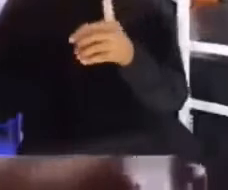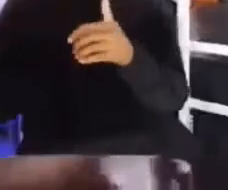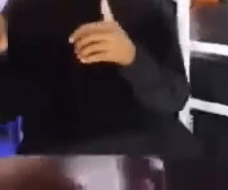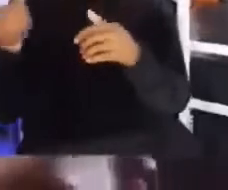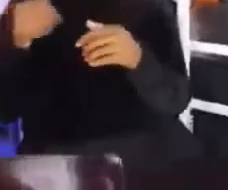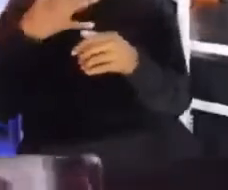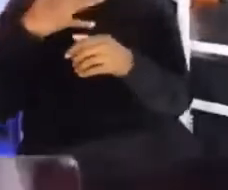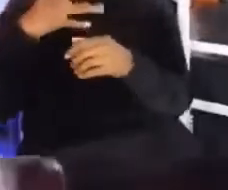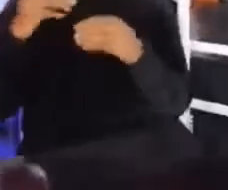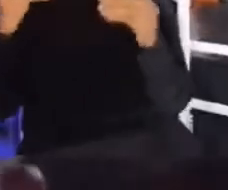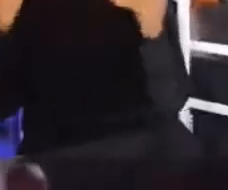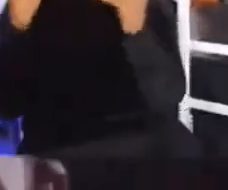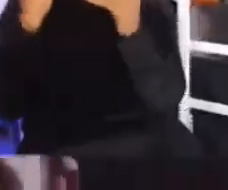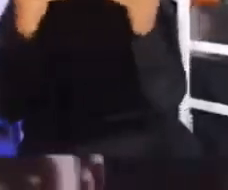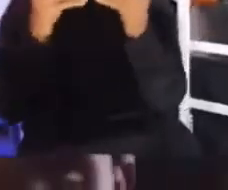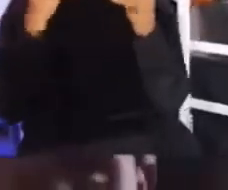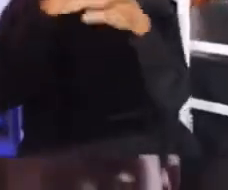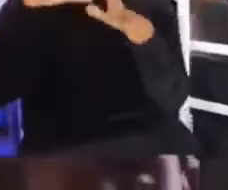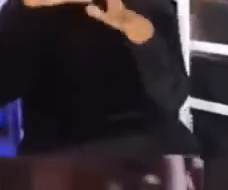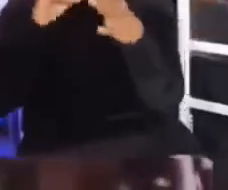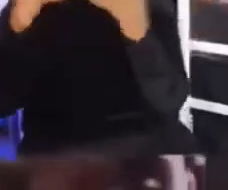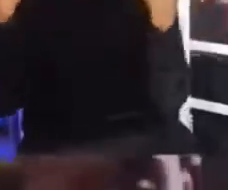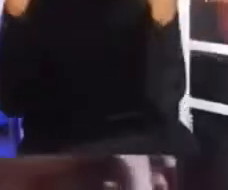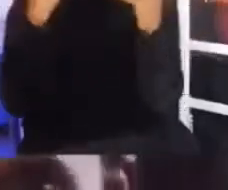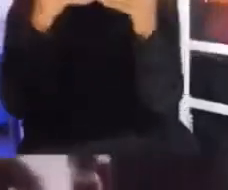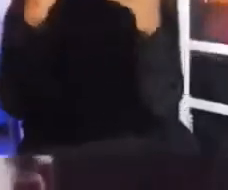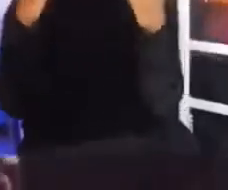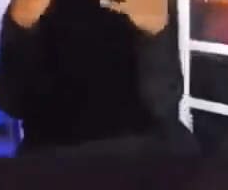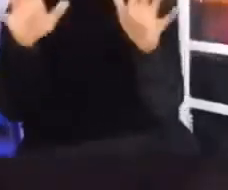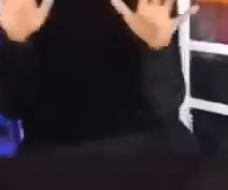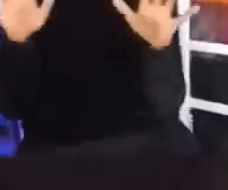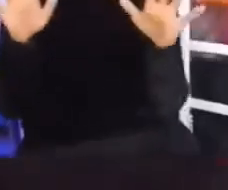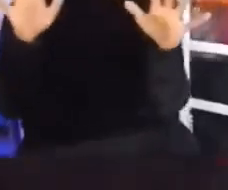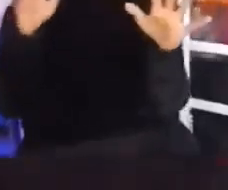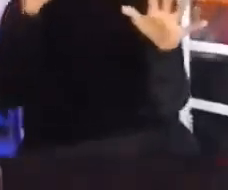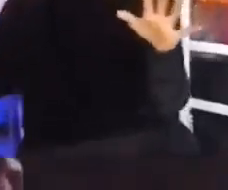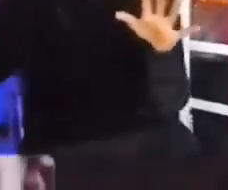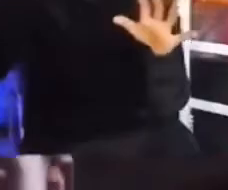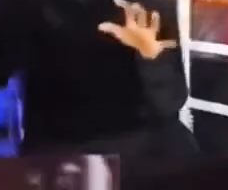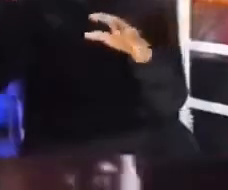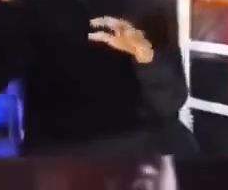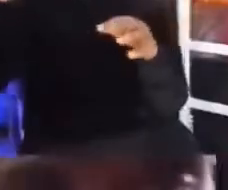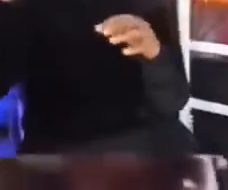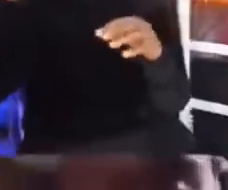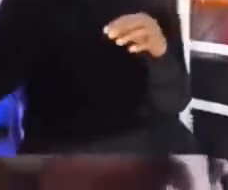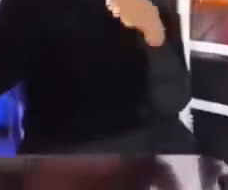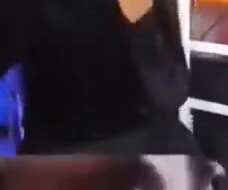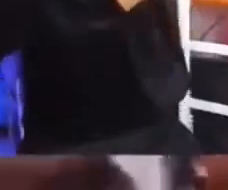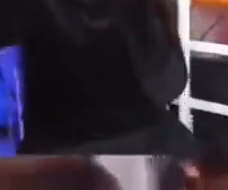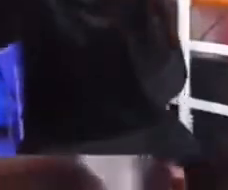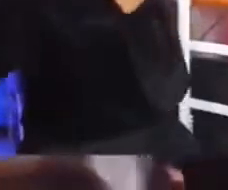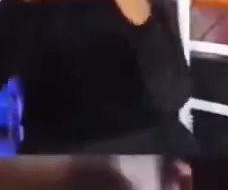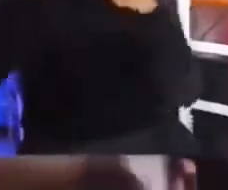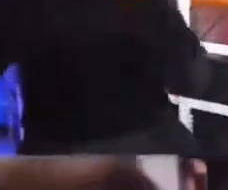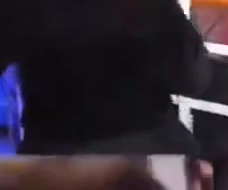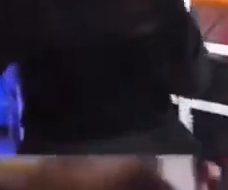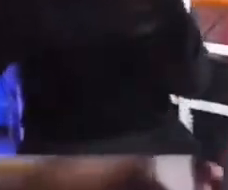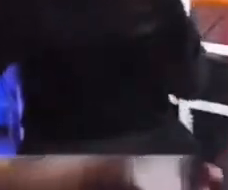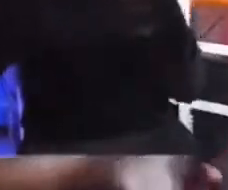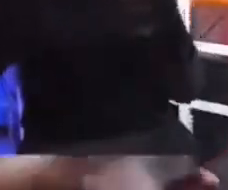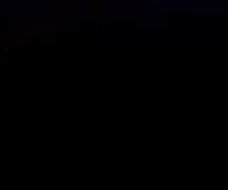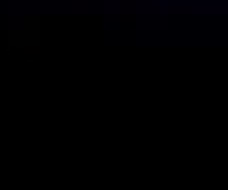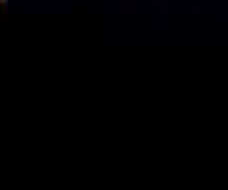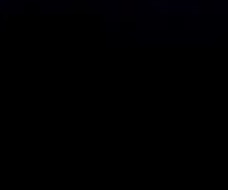Lirikana ni kuhuri ya Thio Firas Church njathaini. Tariki igiri mweli wa keda mwaka inu yo wa 2022.